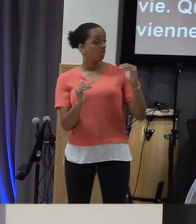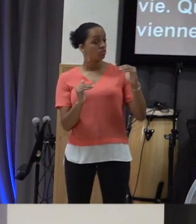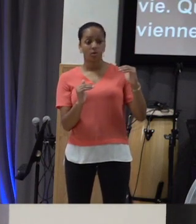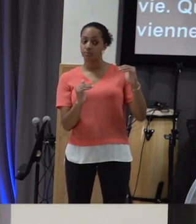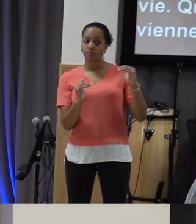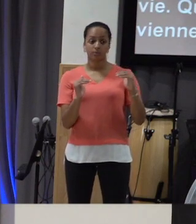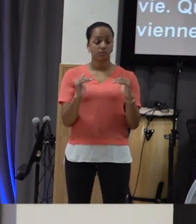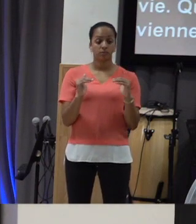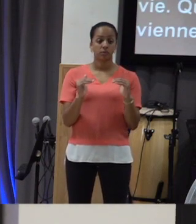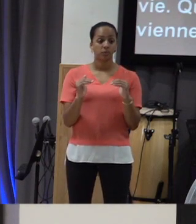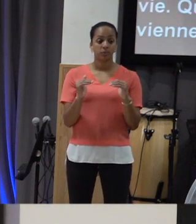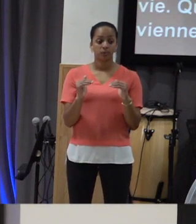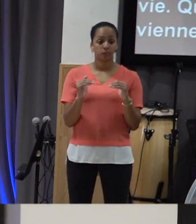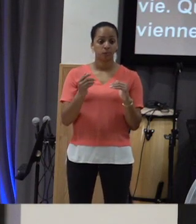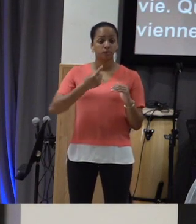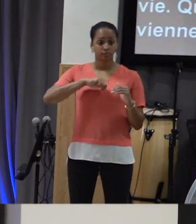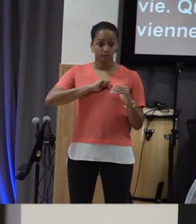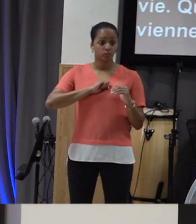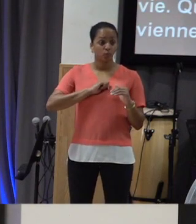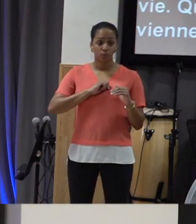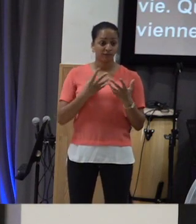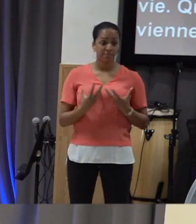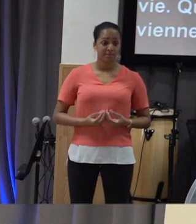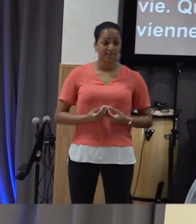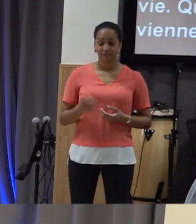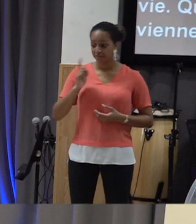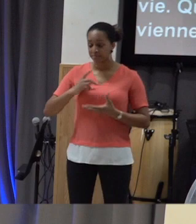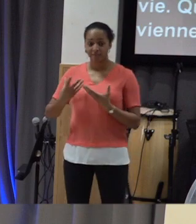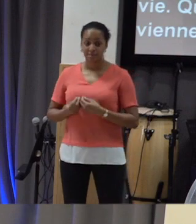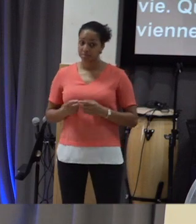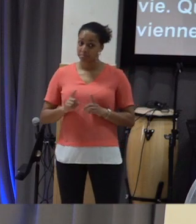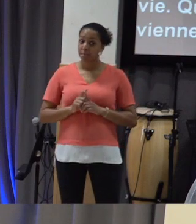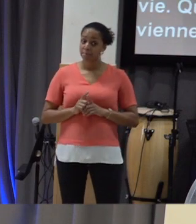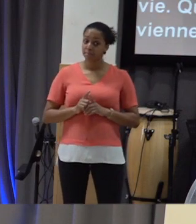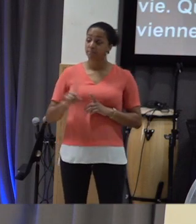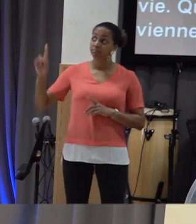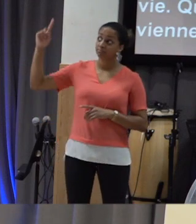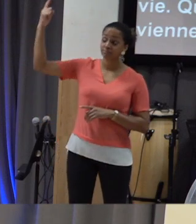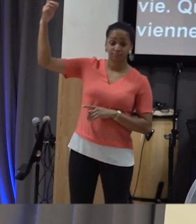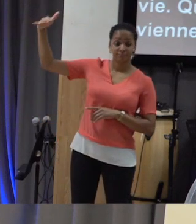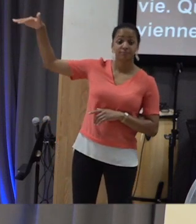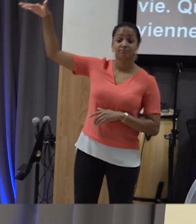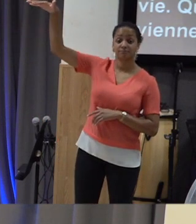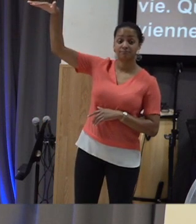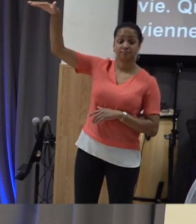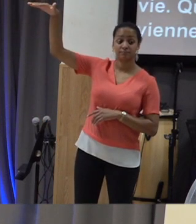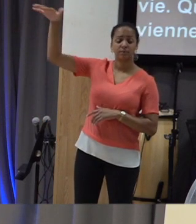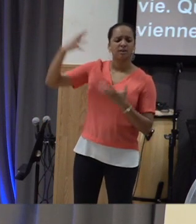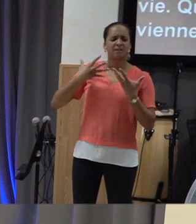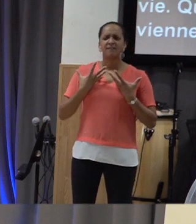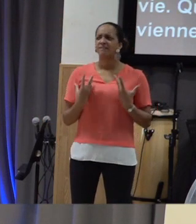dire que nous aussi, les hommes, on est un sexe faible. Ça, c'est fait. Le mot faible ici signifie